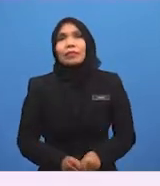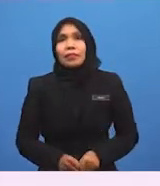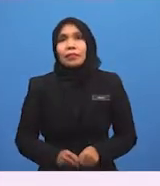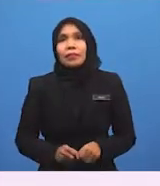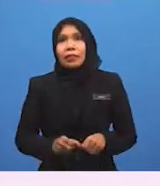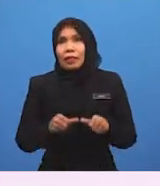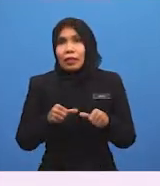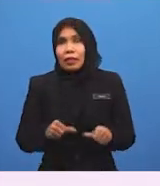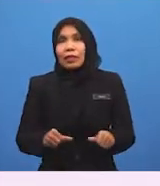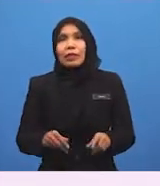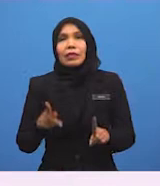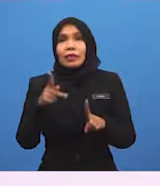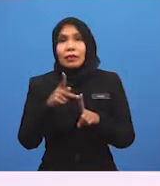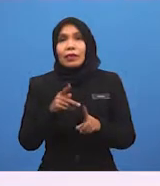ingat?